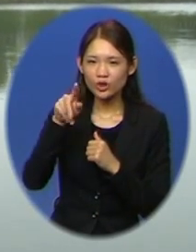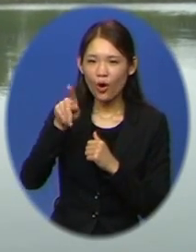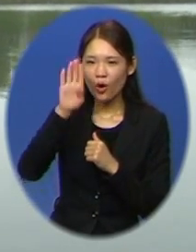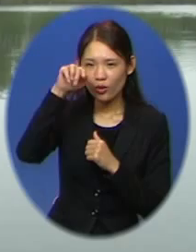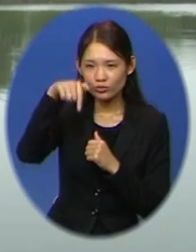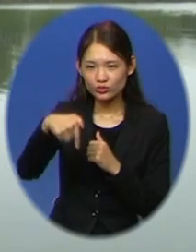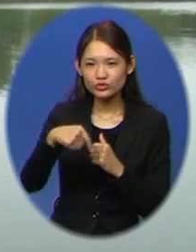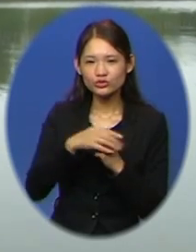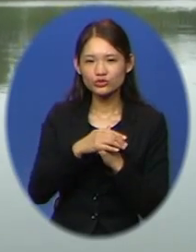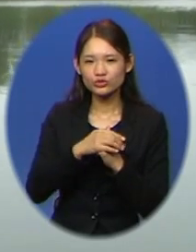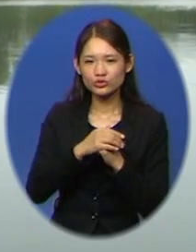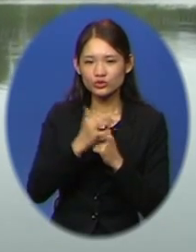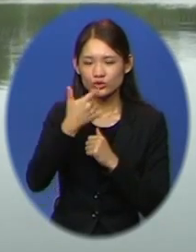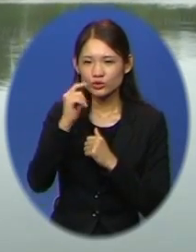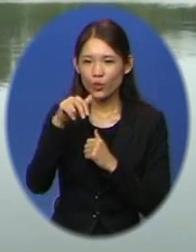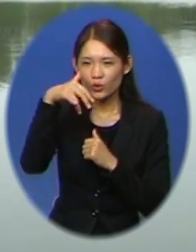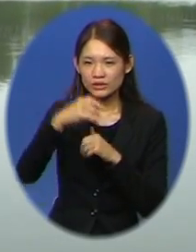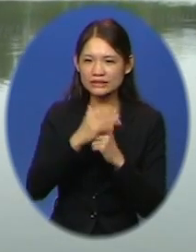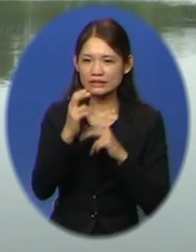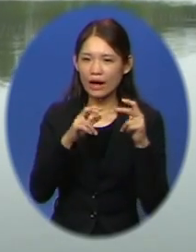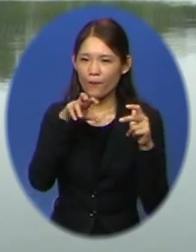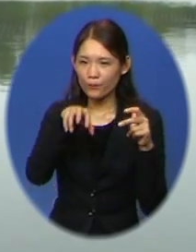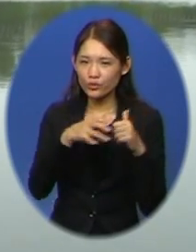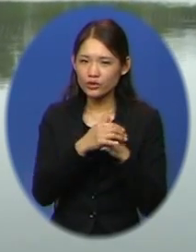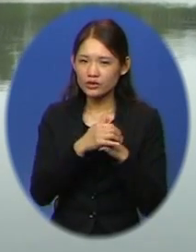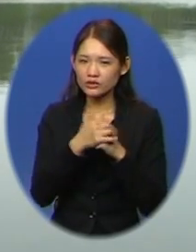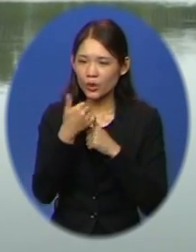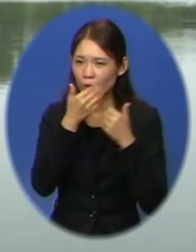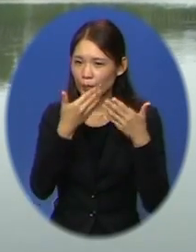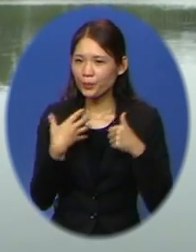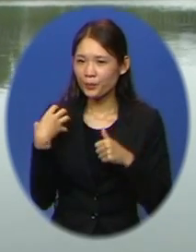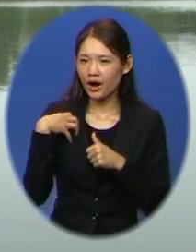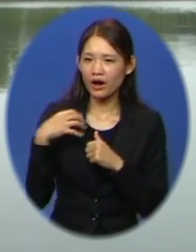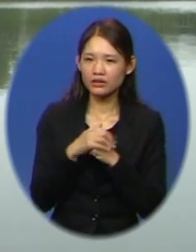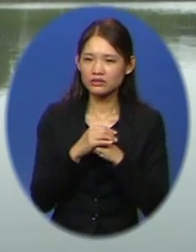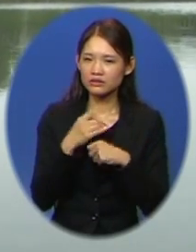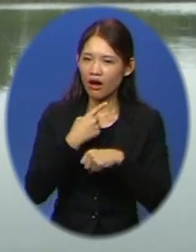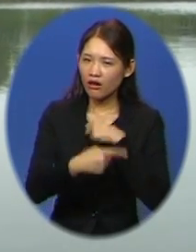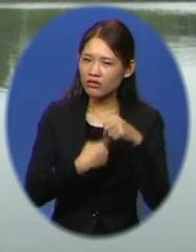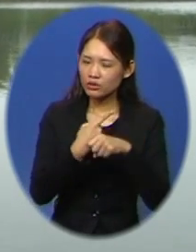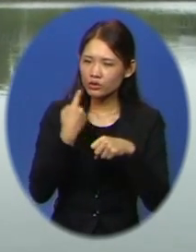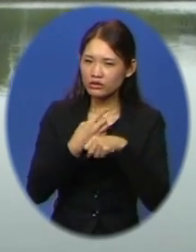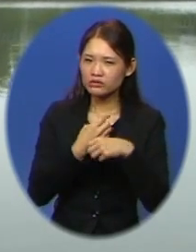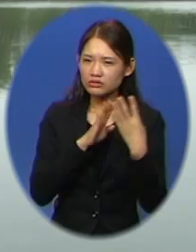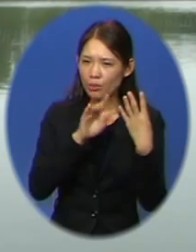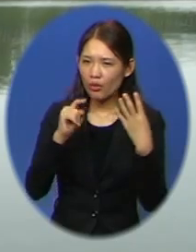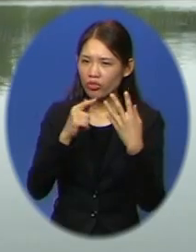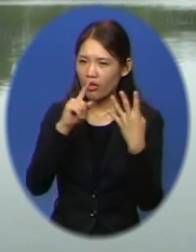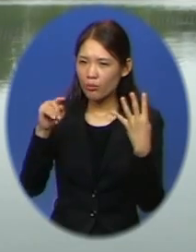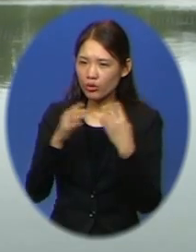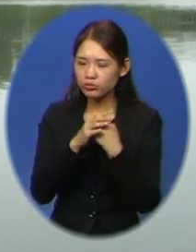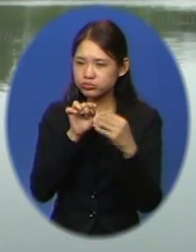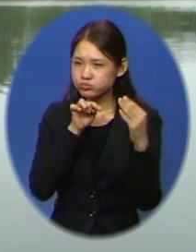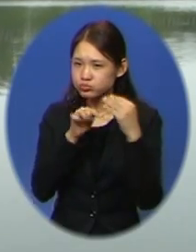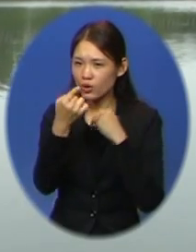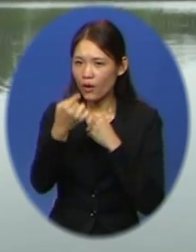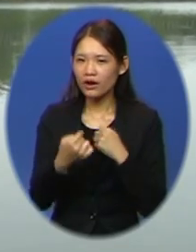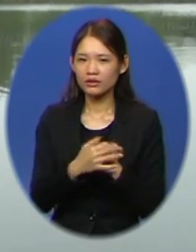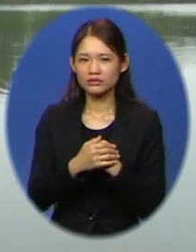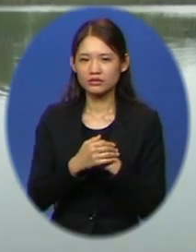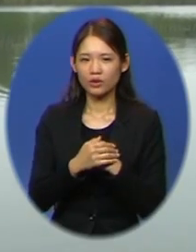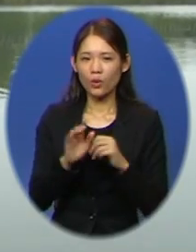서부 녹지 사업소에서 작년에 공연을 여기서 저희가 한 세너 번을 했습니다. 그래서 올해 또 해달라고 연락이 와가지고 저희가